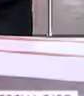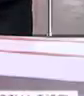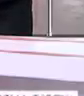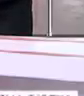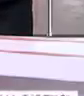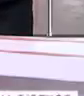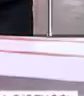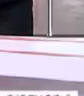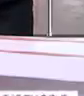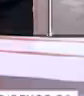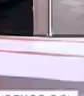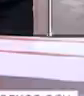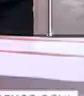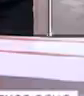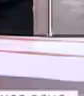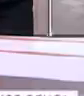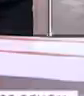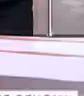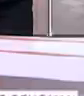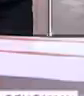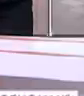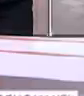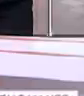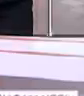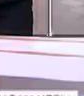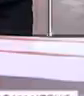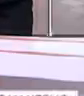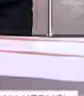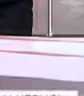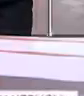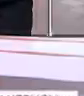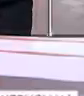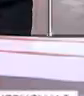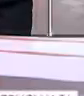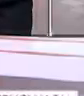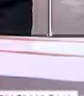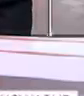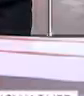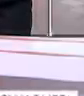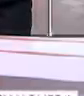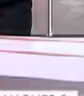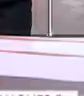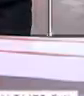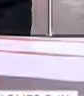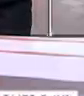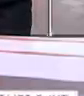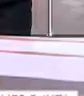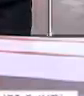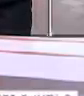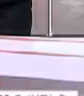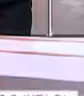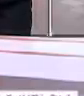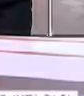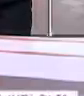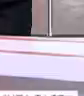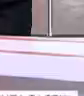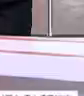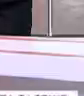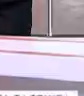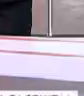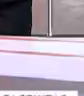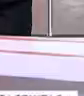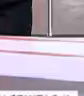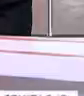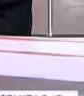Hidayat Ghazali. Dan saya Farhatul Lashati Osman. Juga Datuk Samsuni Muhammad Nur, pengerusi FINAS yang baru. Sebelum itu kita